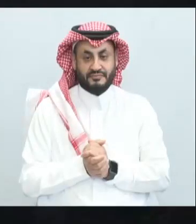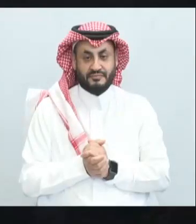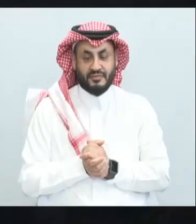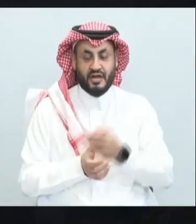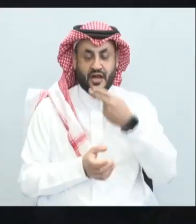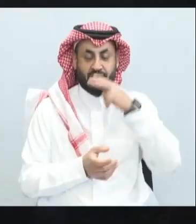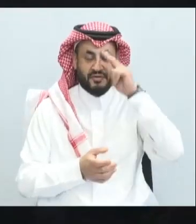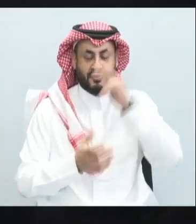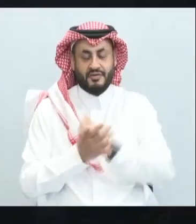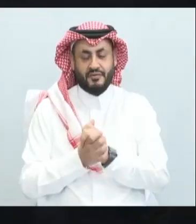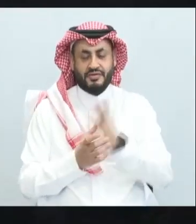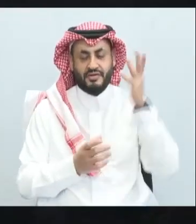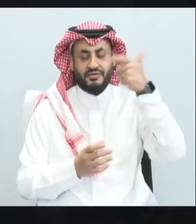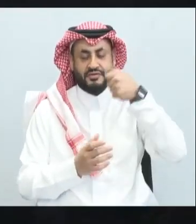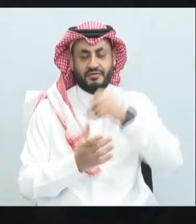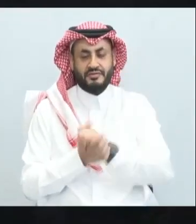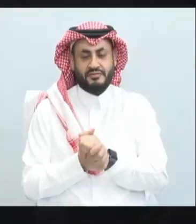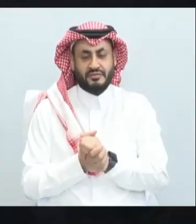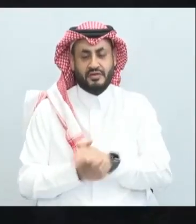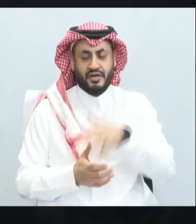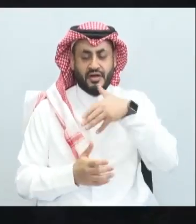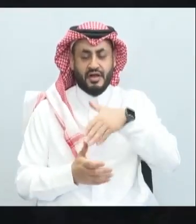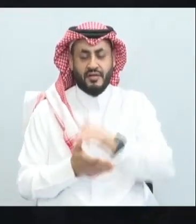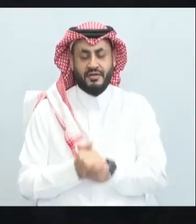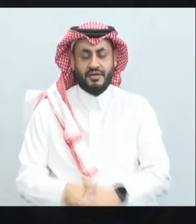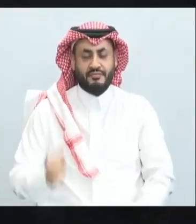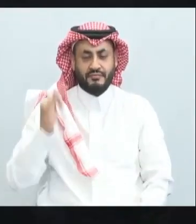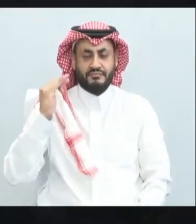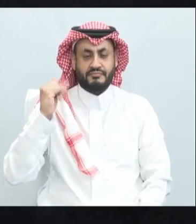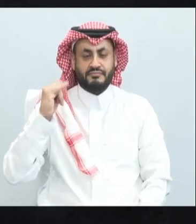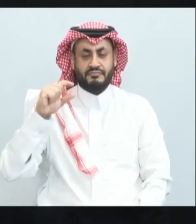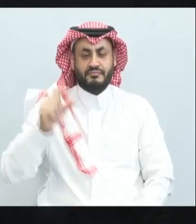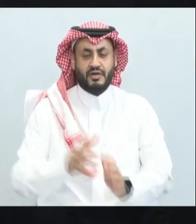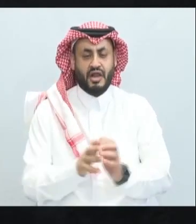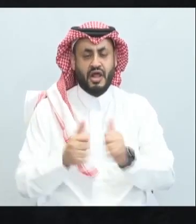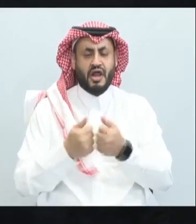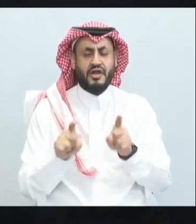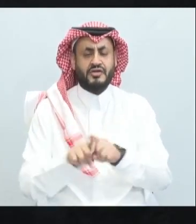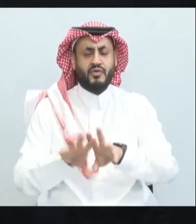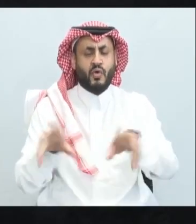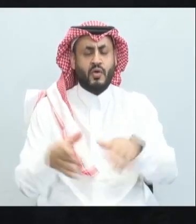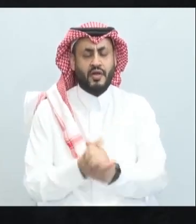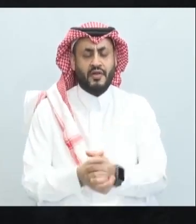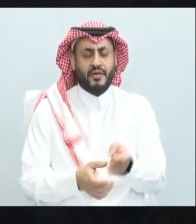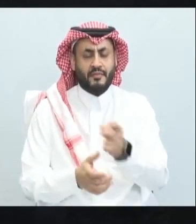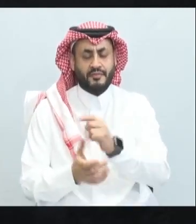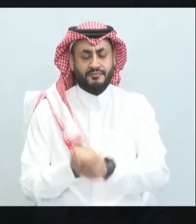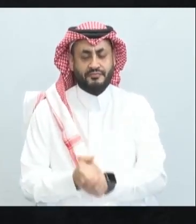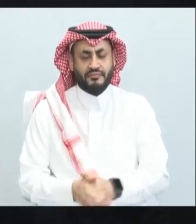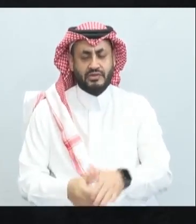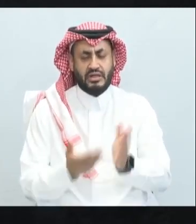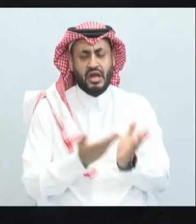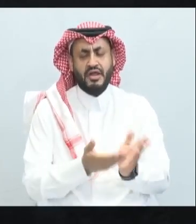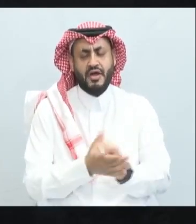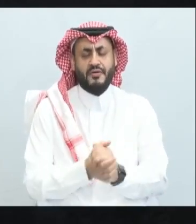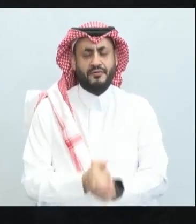الحمد لله والصلاه والسلام على اشرف الانبياء والمرسلين نبينا محمد واله وصحبه اجمعين اما بعد حياكم الله